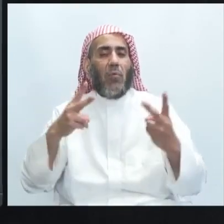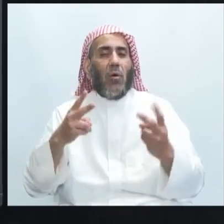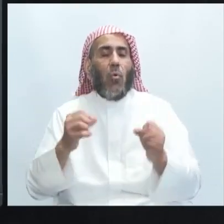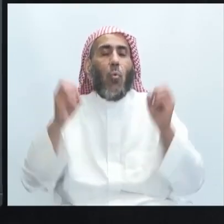والنجاح